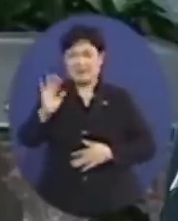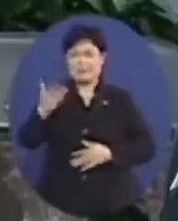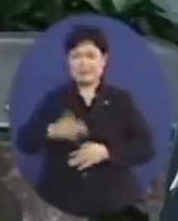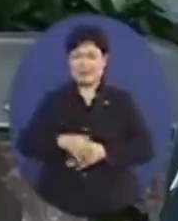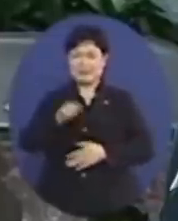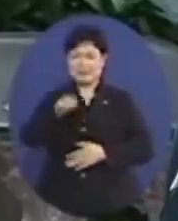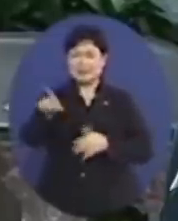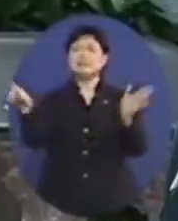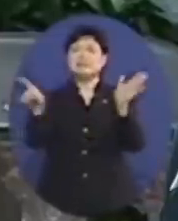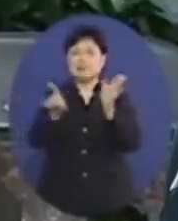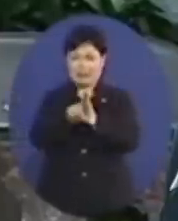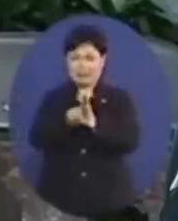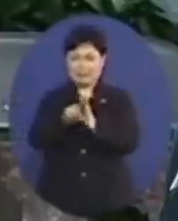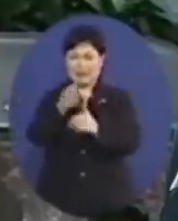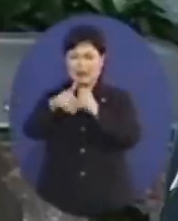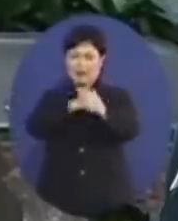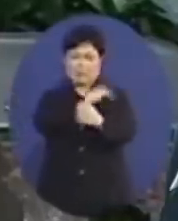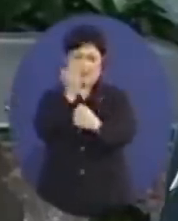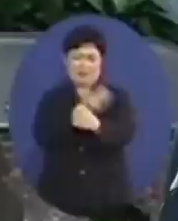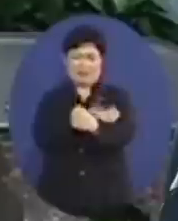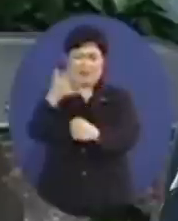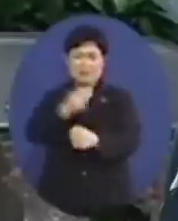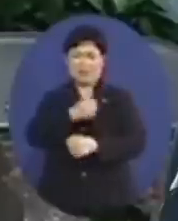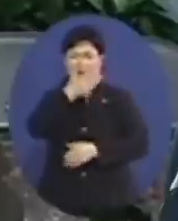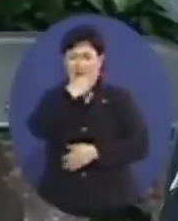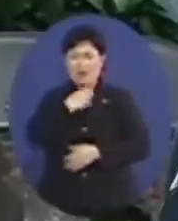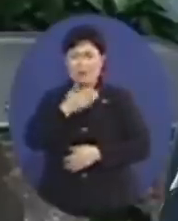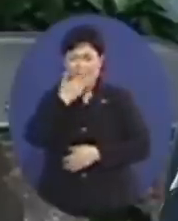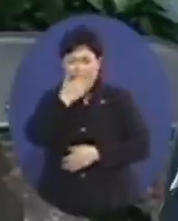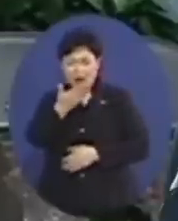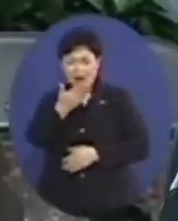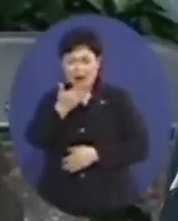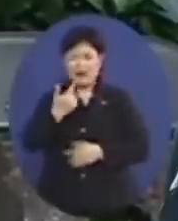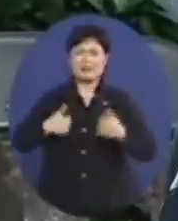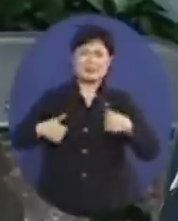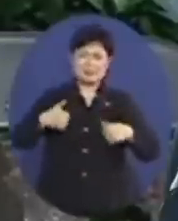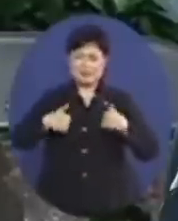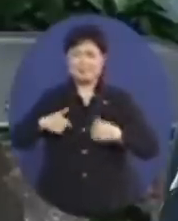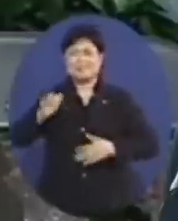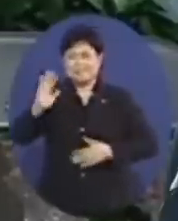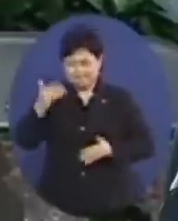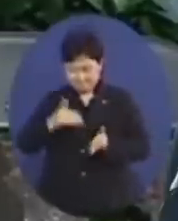그것이 신앙인 것입니다. 하나님의 능력으로 행복해지고 기뻐지는 것입니다.